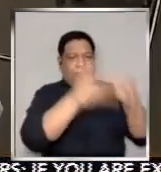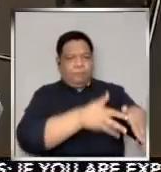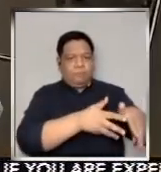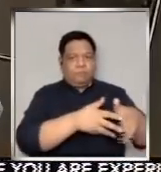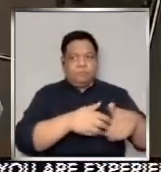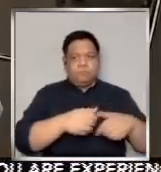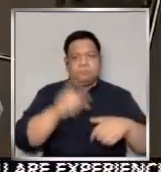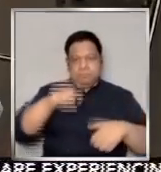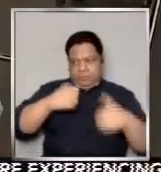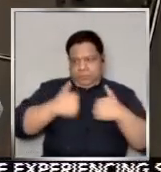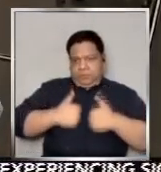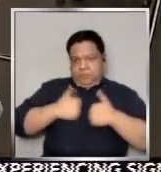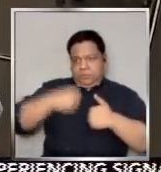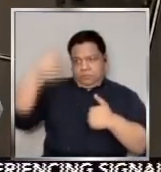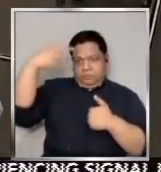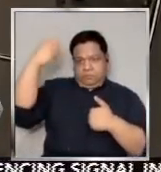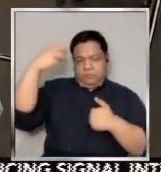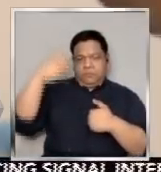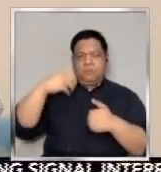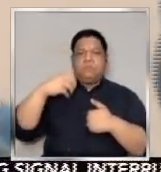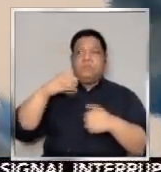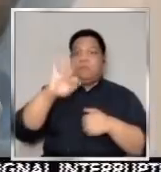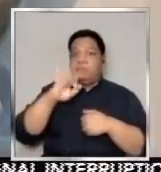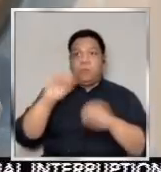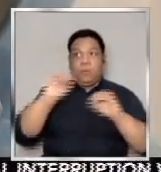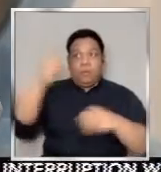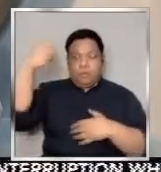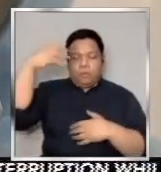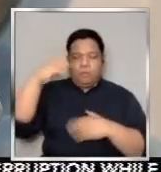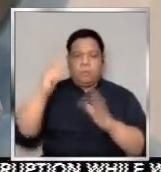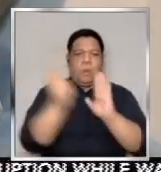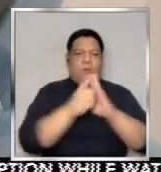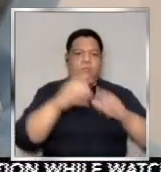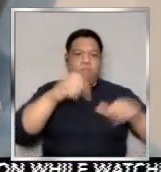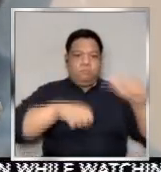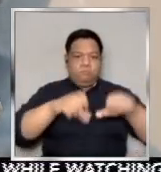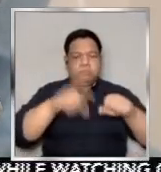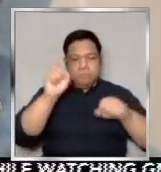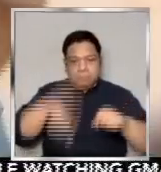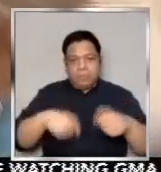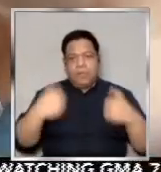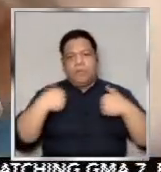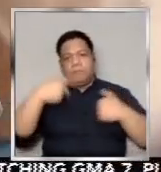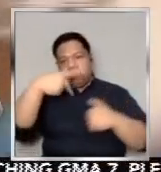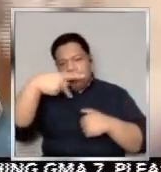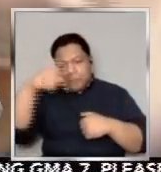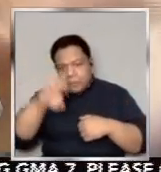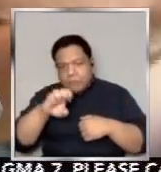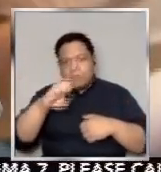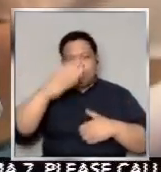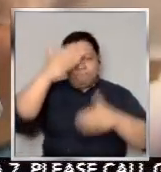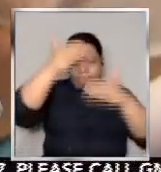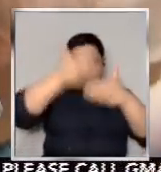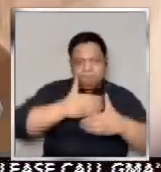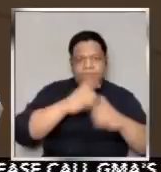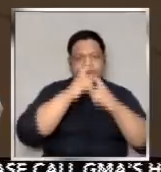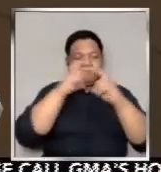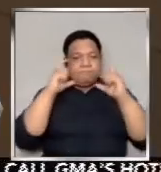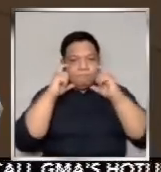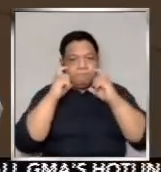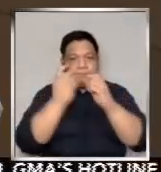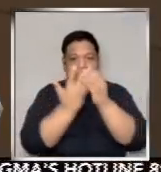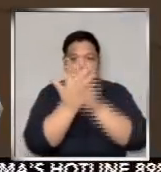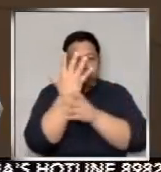massage. Pagsusuot ng mga therapist ng PPE, cap, face shield, face mask, gloves na hindi masisira sa oil,